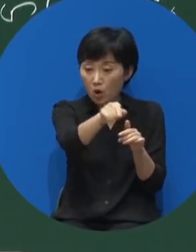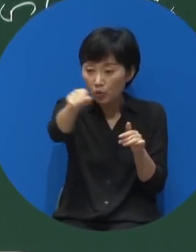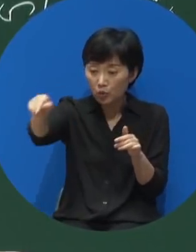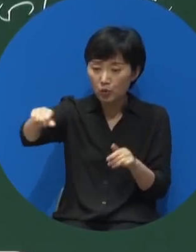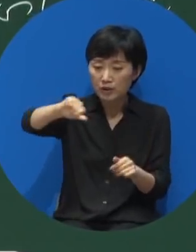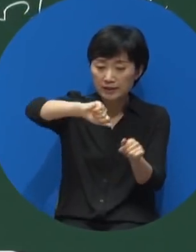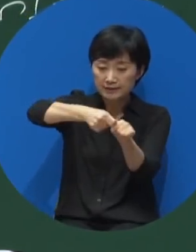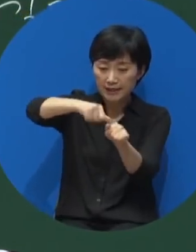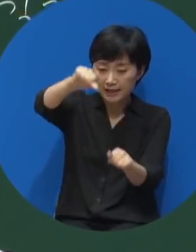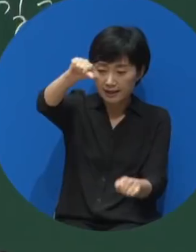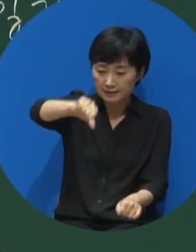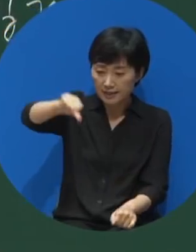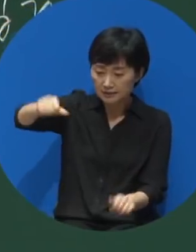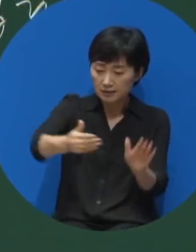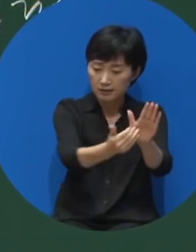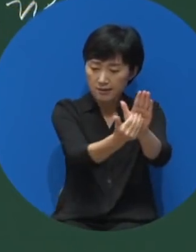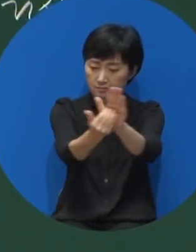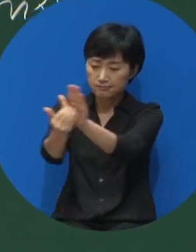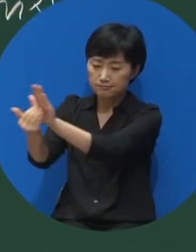것입니다.